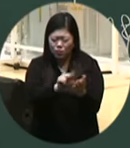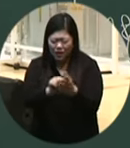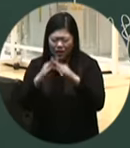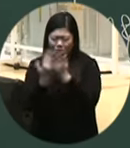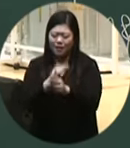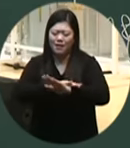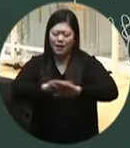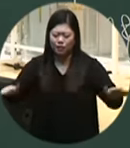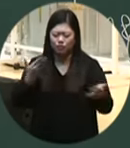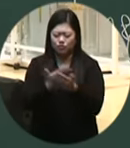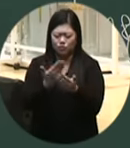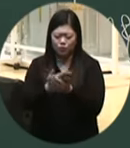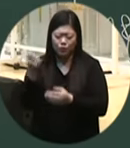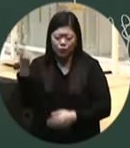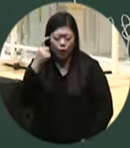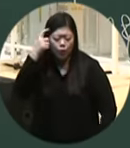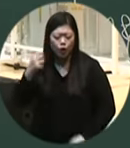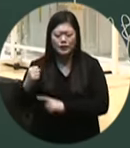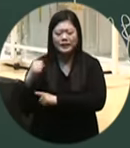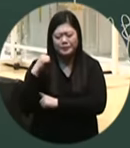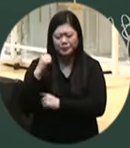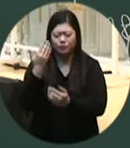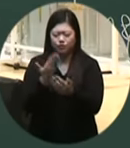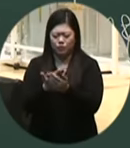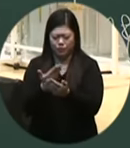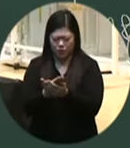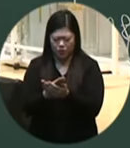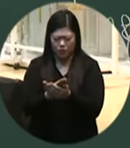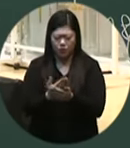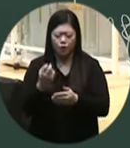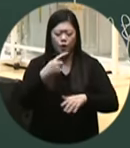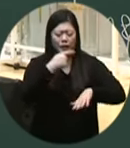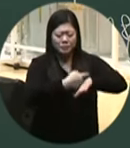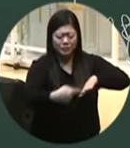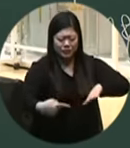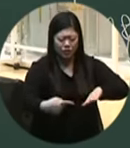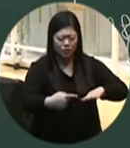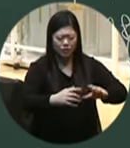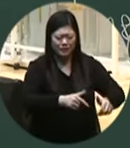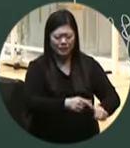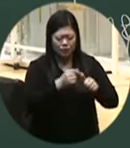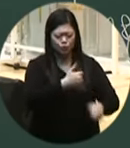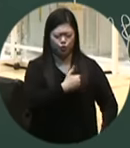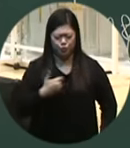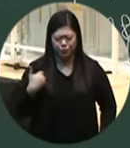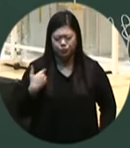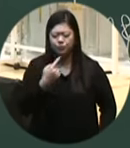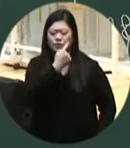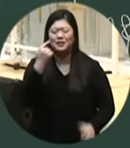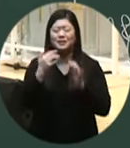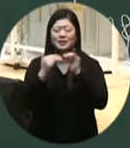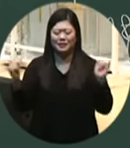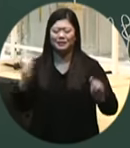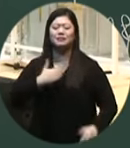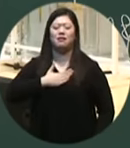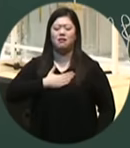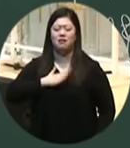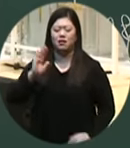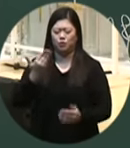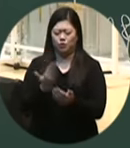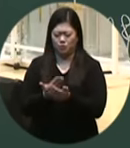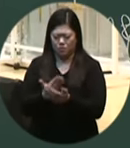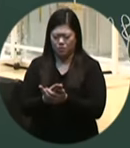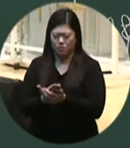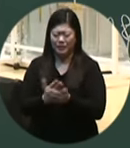solved. 영적인 힘을 허락해 주옵소서. Give us spiritual power. 우리 민족 살리는 증인이 되게 해 주옵소서. Let us be the witnesses to save our nation. 전 세계 하나님의